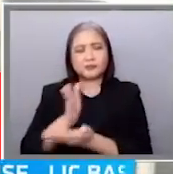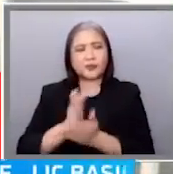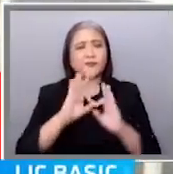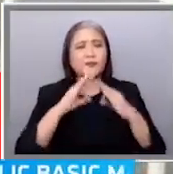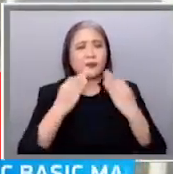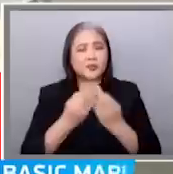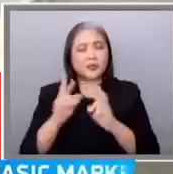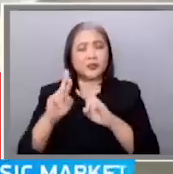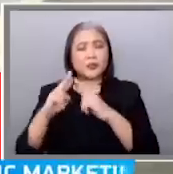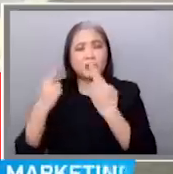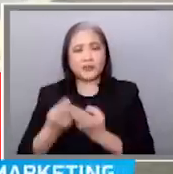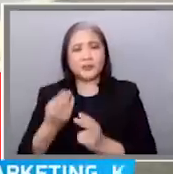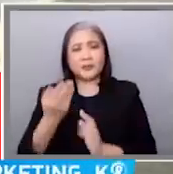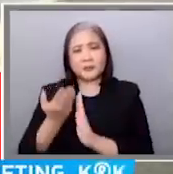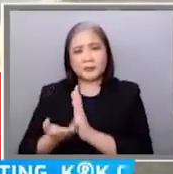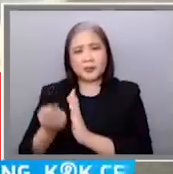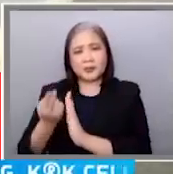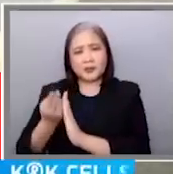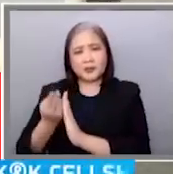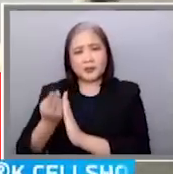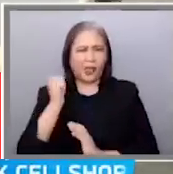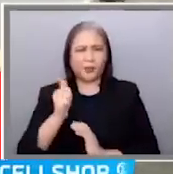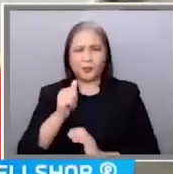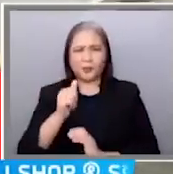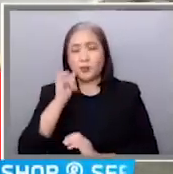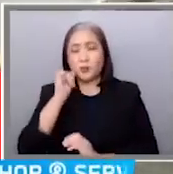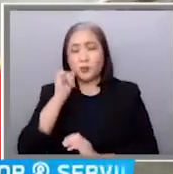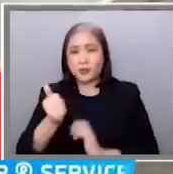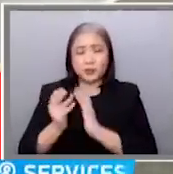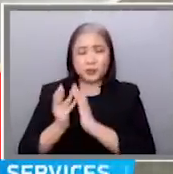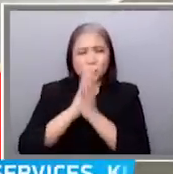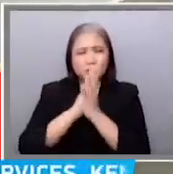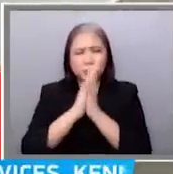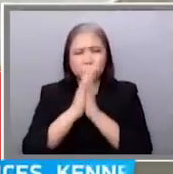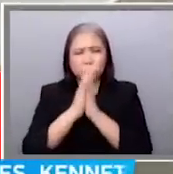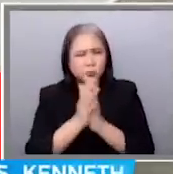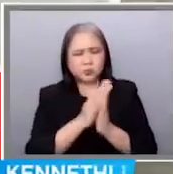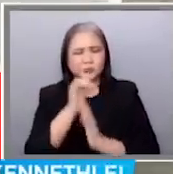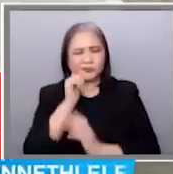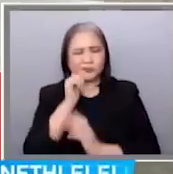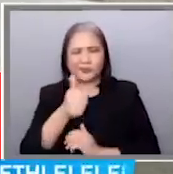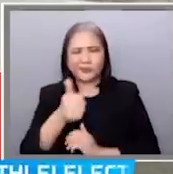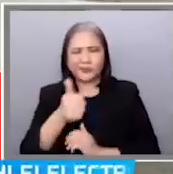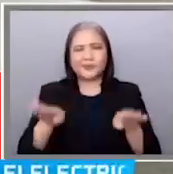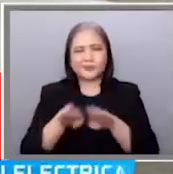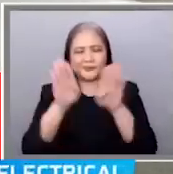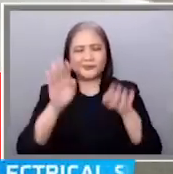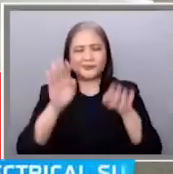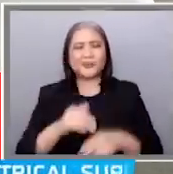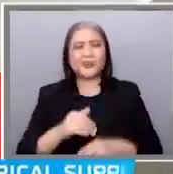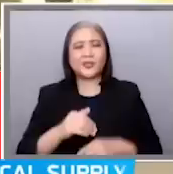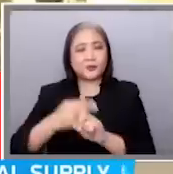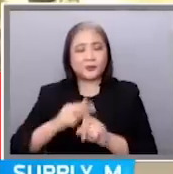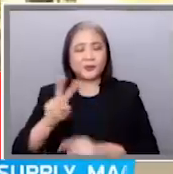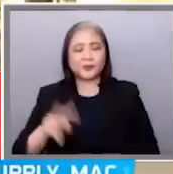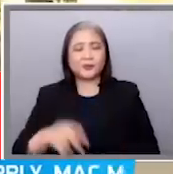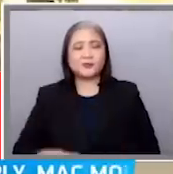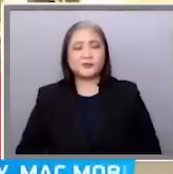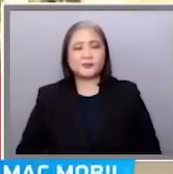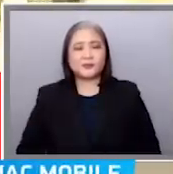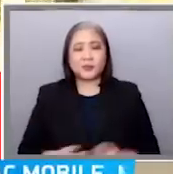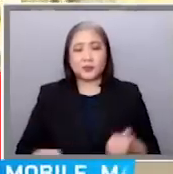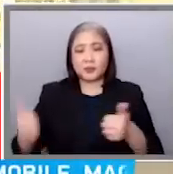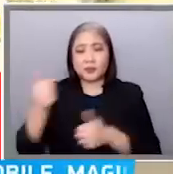nang sumabay sa kapal ng tao na pupunta sa sementeryo bukas at sa November 2. Ayon sa pamunuan ng Wireless